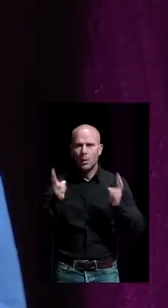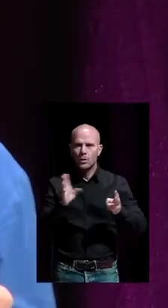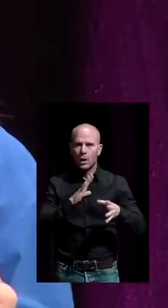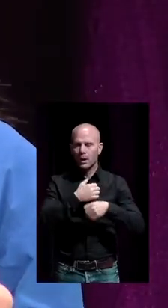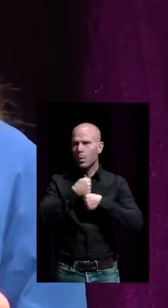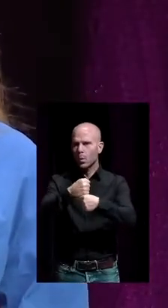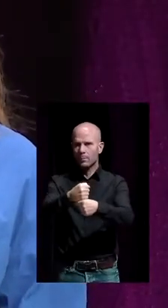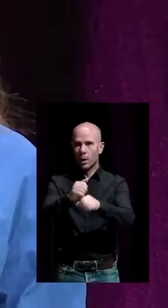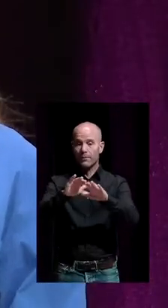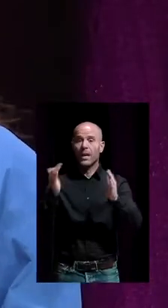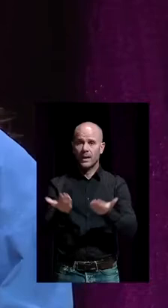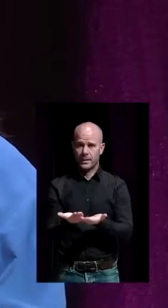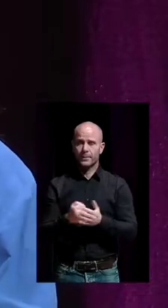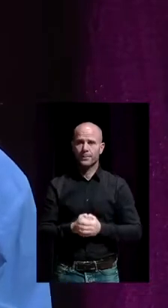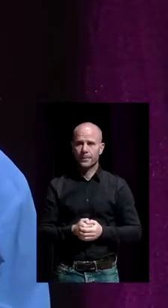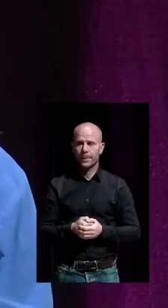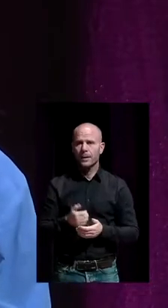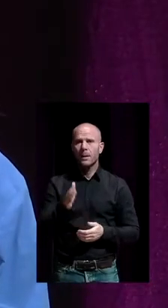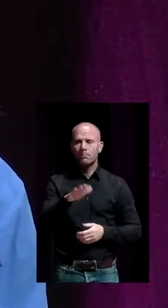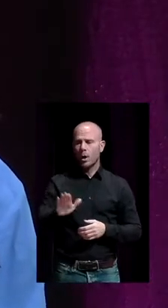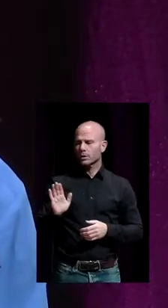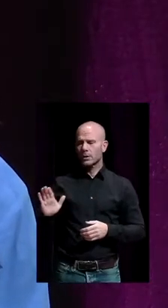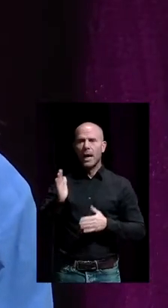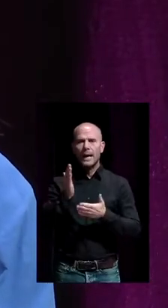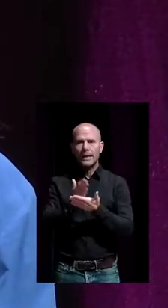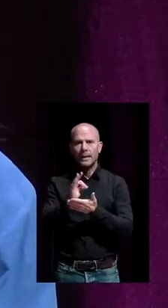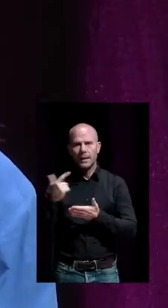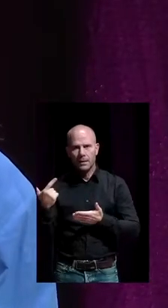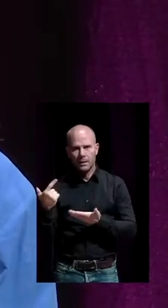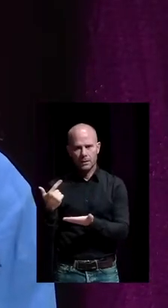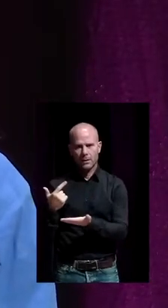hållbar värld där barns rättigheter